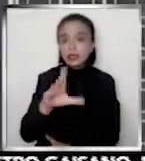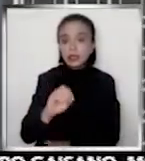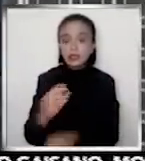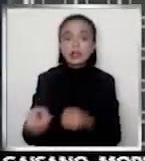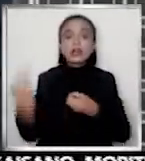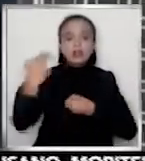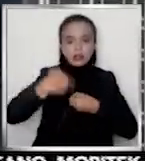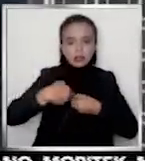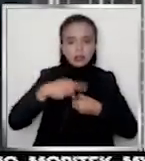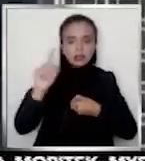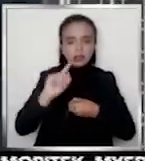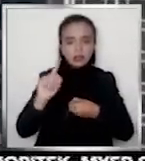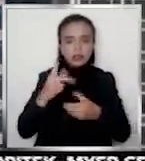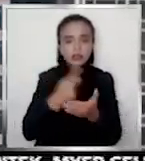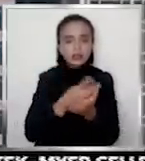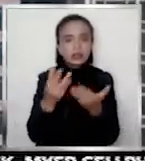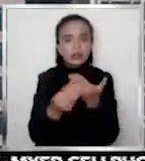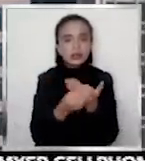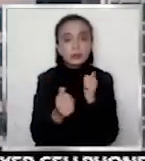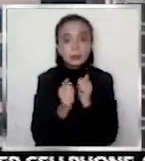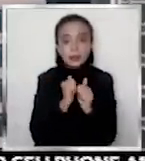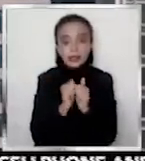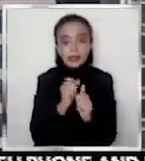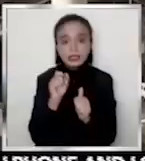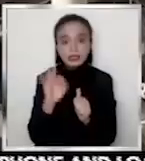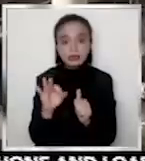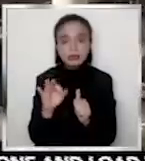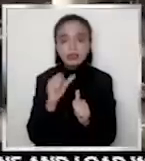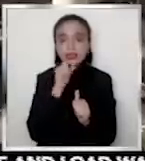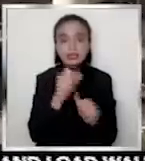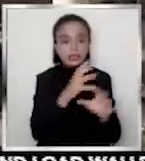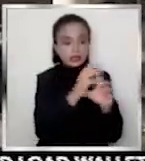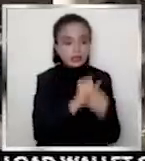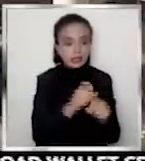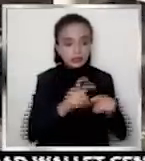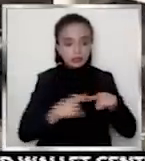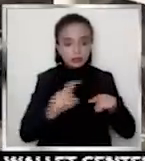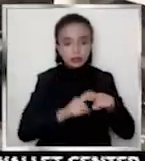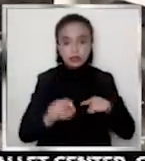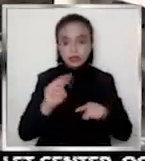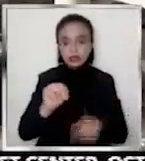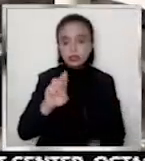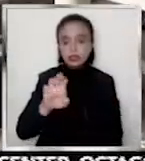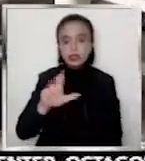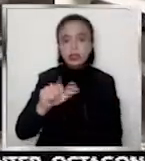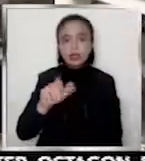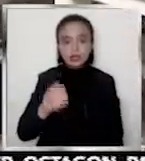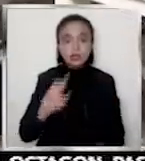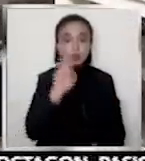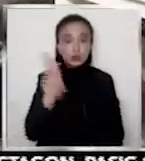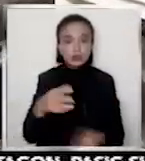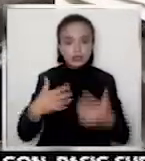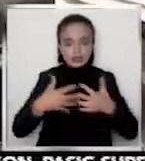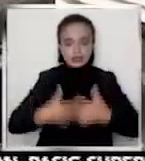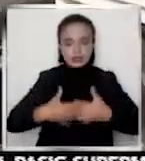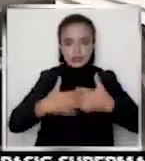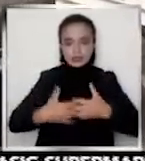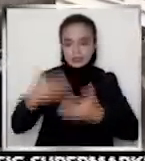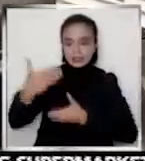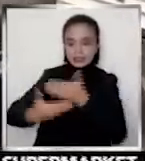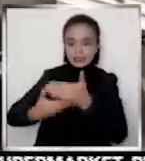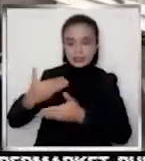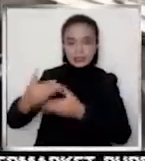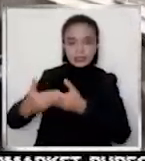interruptible load program kung saan sa halip na kumuha ng kuryente sa Meralco ay gumamit na lamang ng generator tuwing kokonti ang kuryente